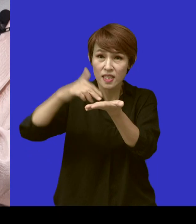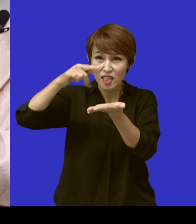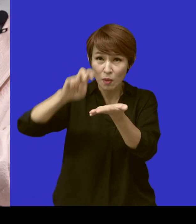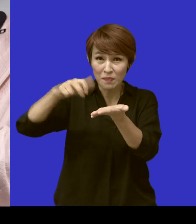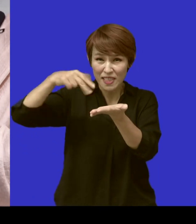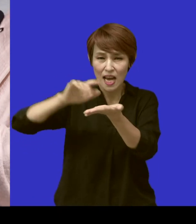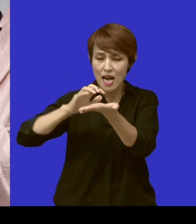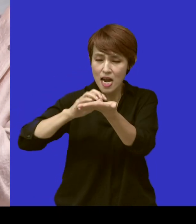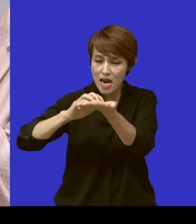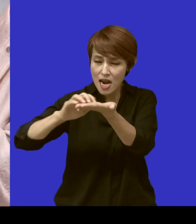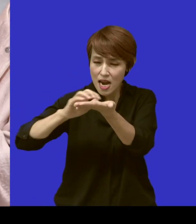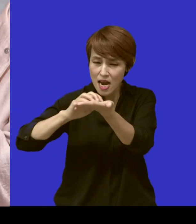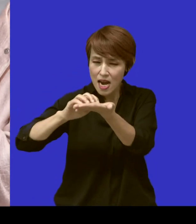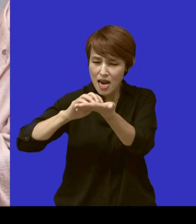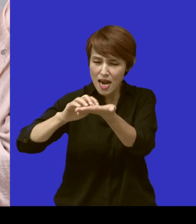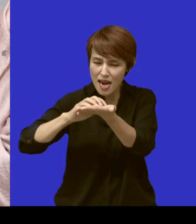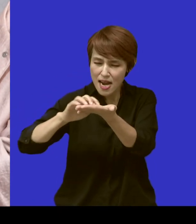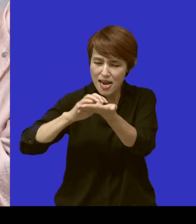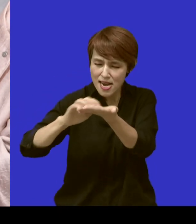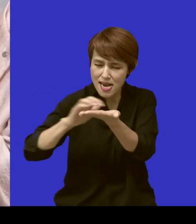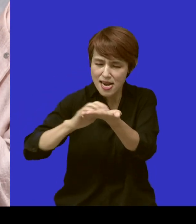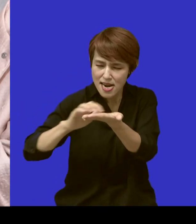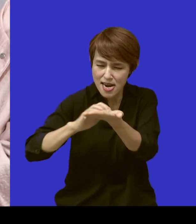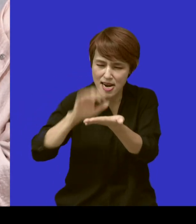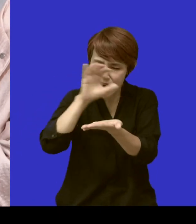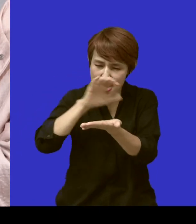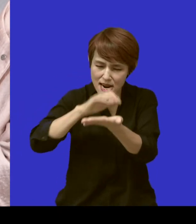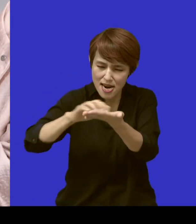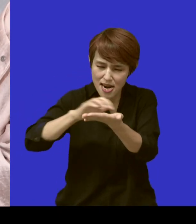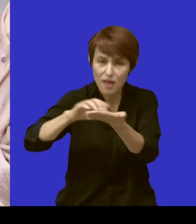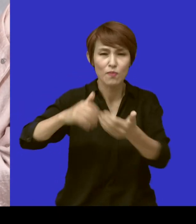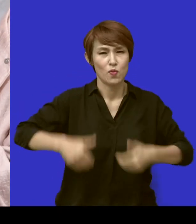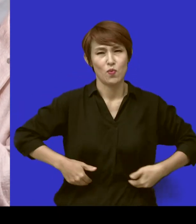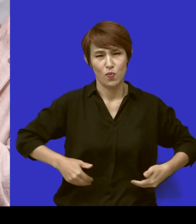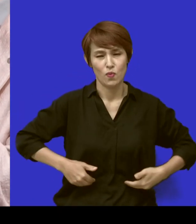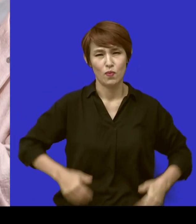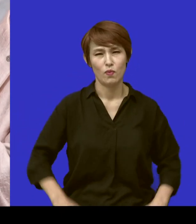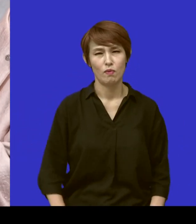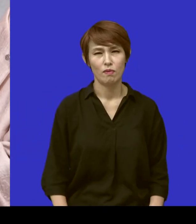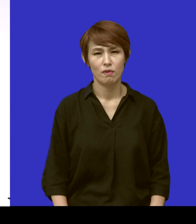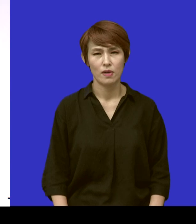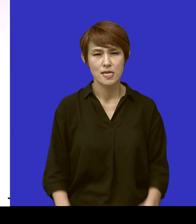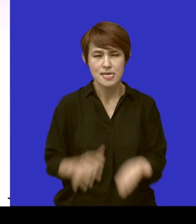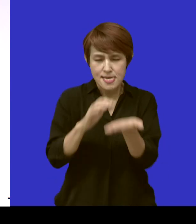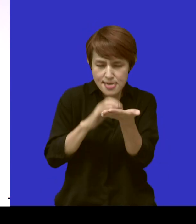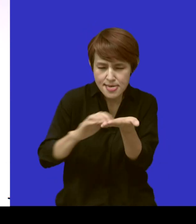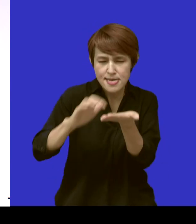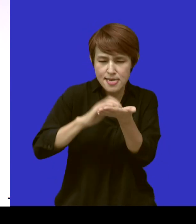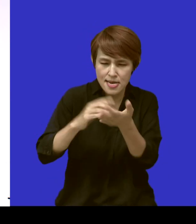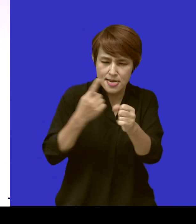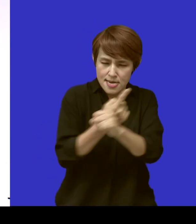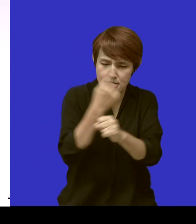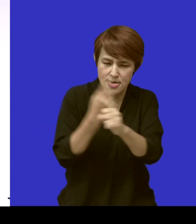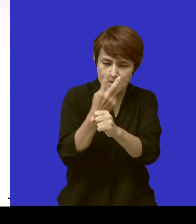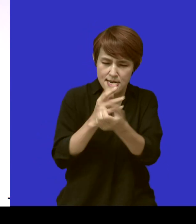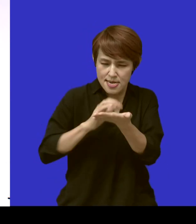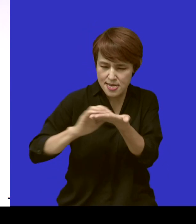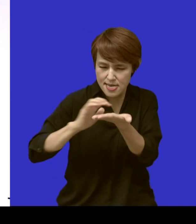점자를 어. 계속 연습해야 돼요. 어렵지. 그래서 몇 시간 동안